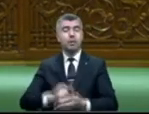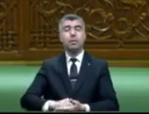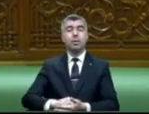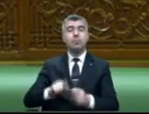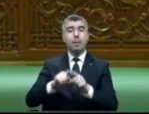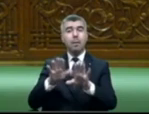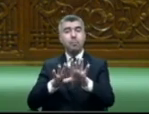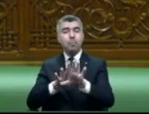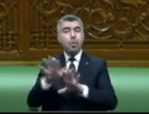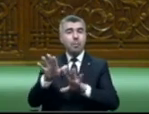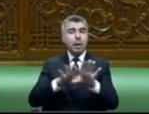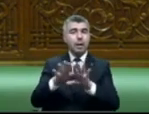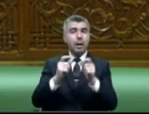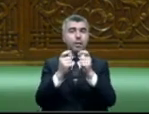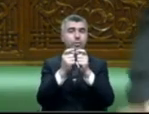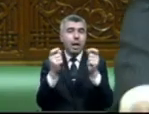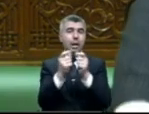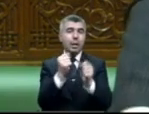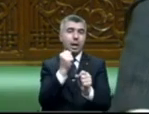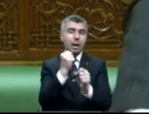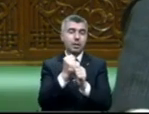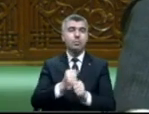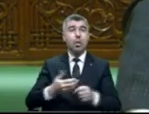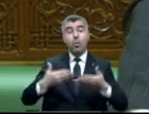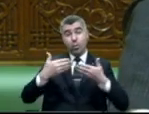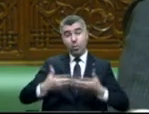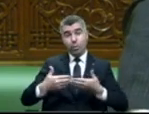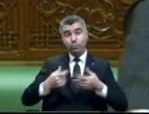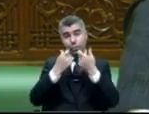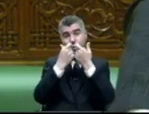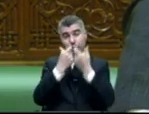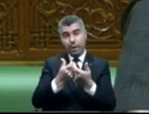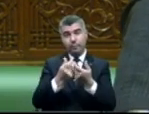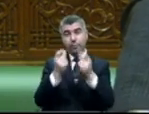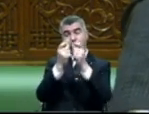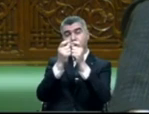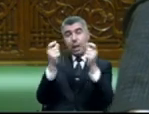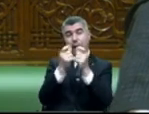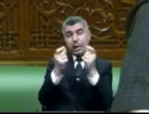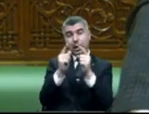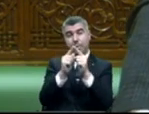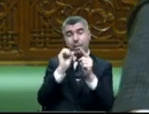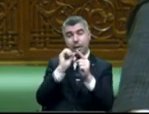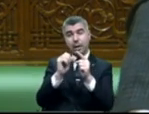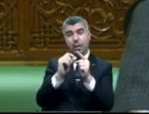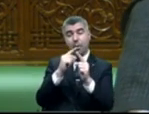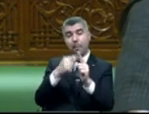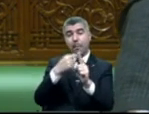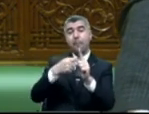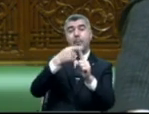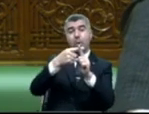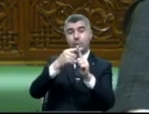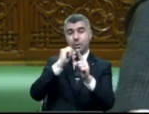أولويات المبادرات والاستثمار الخاص. نرى اليوم أن الشركات المتصلة بشبكات التوتر العالي والتوتر العالي جدا